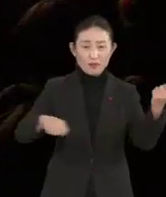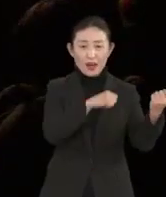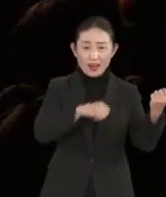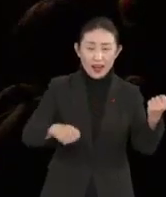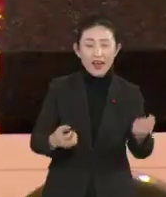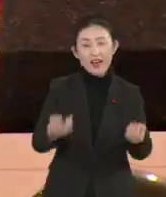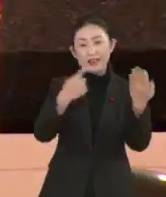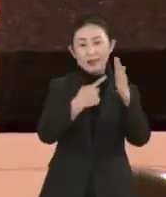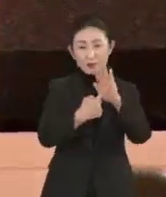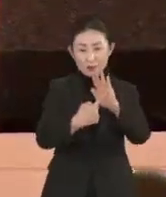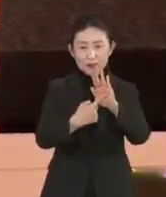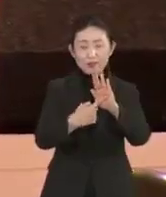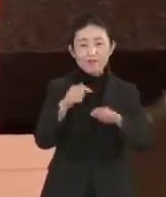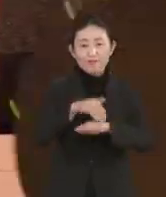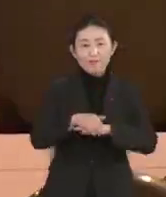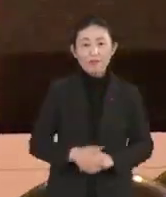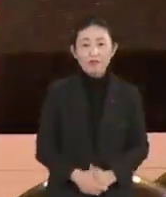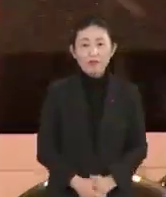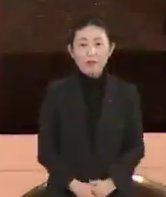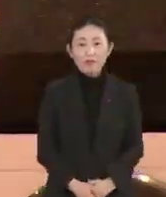개최하기로 했습니다